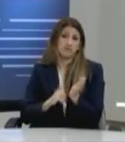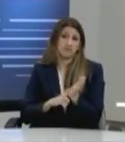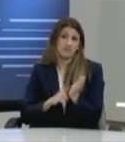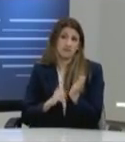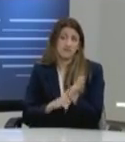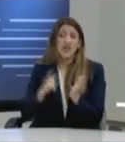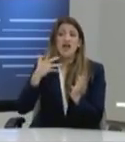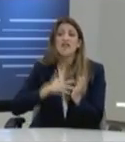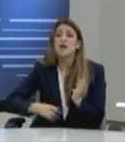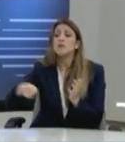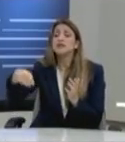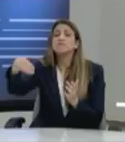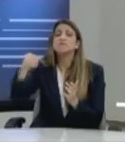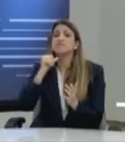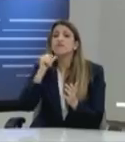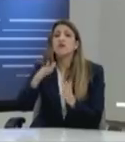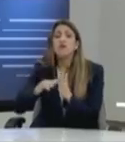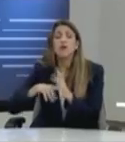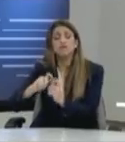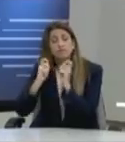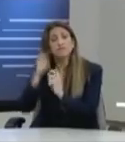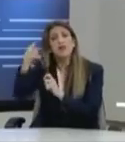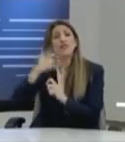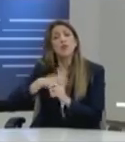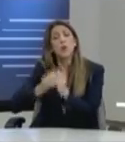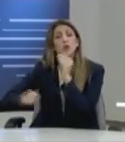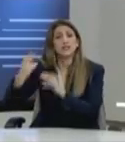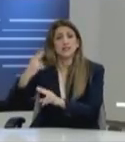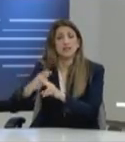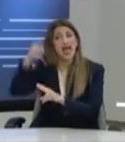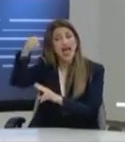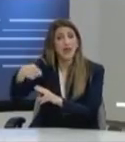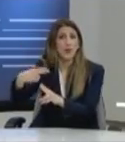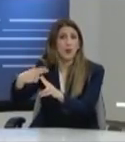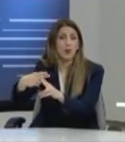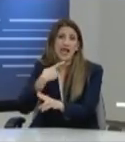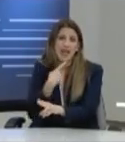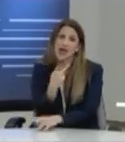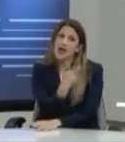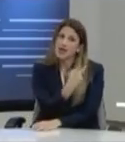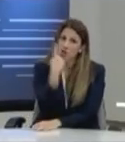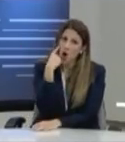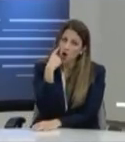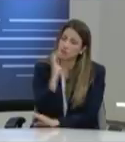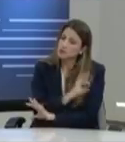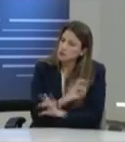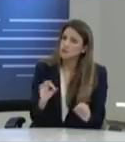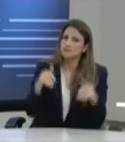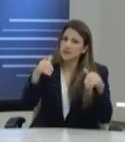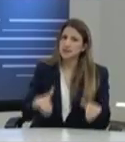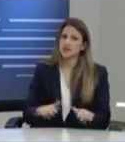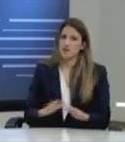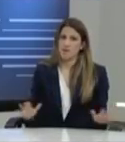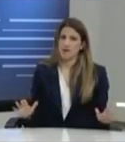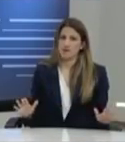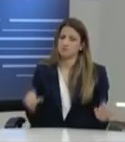το ποια άρθρα θα κρυφθούν αναθεωρητέα. Άρα η αυξημένη πλειοψηφία για τη διατύπωση των άρθρων πρέπει να πάει στη δεύτερη Βουλή. Είναι σεβαστή